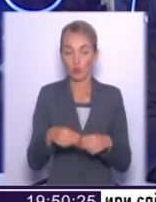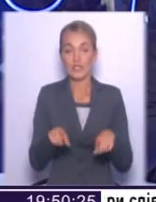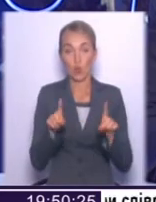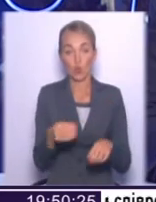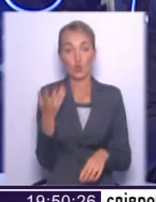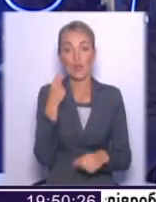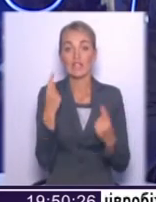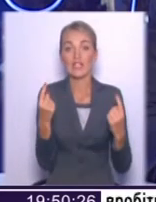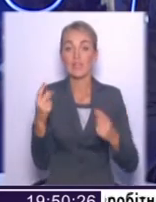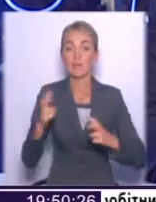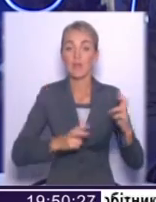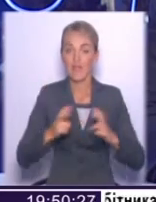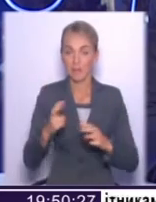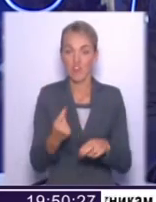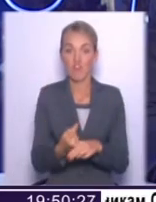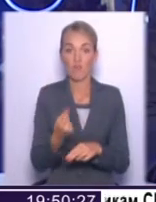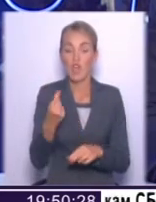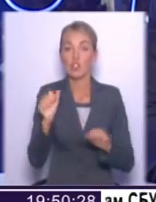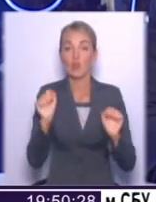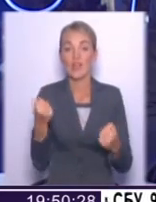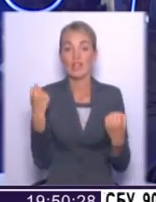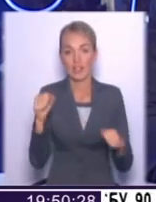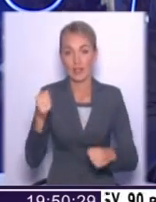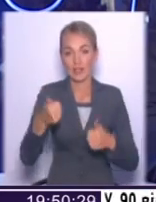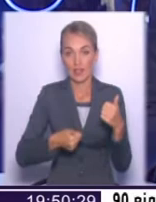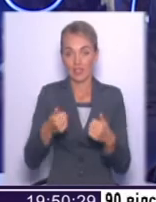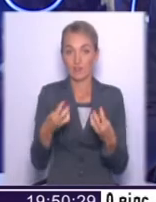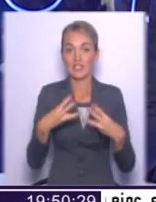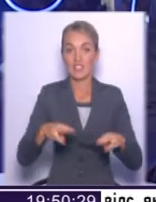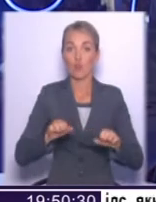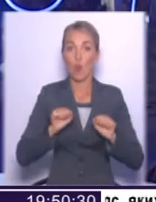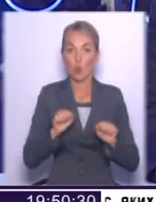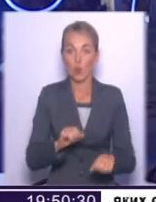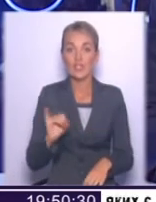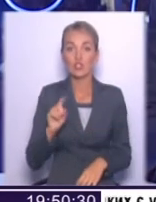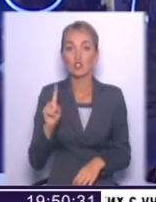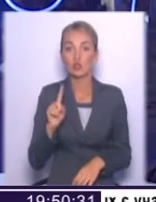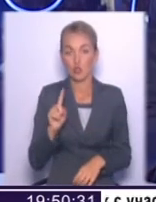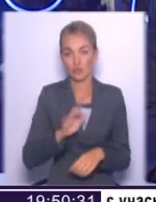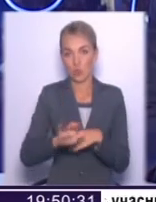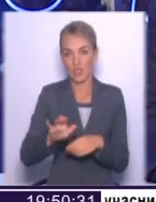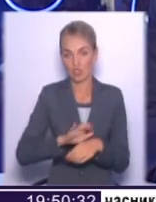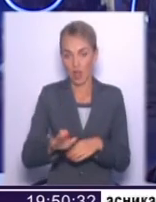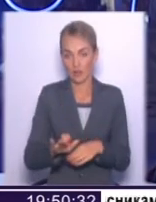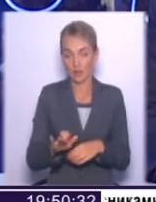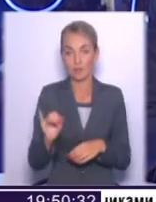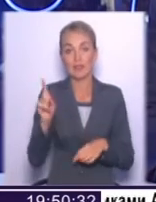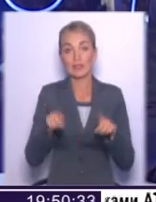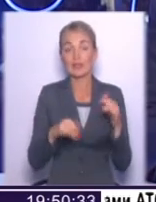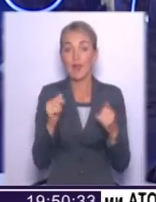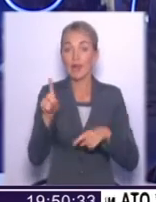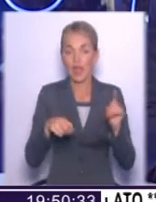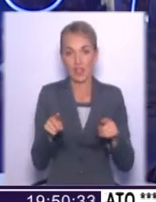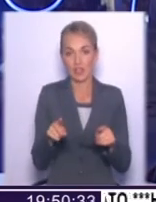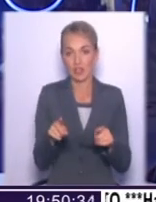великі підприємства вперше змогли виграти тендер, наприклад, в Міністерстві оборони і щось їм постачати. Для деяких з них це справді є